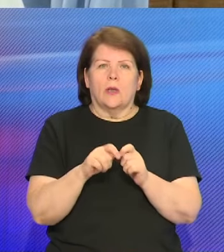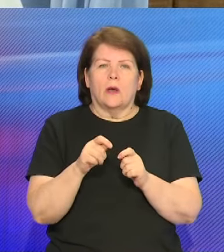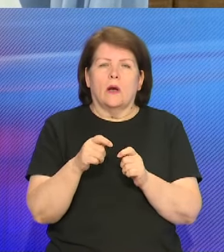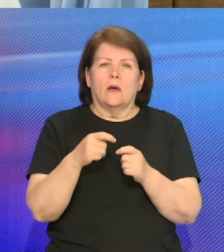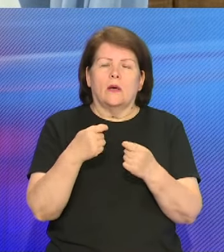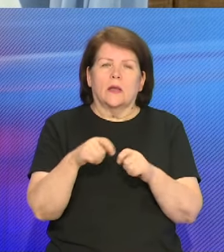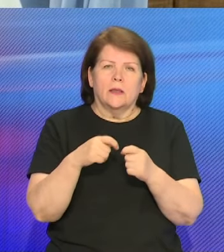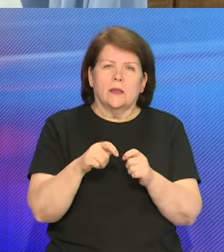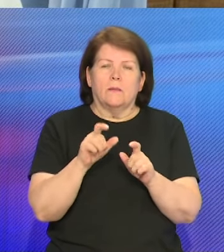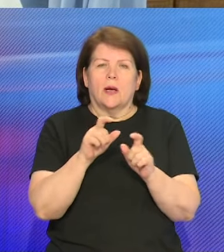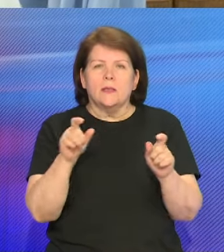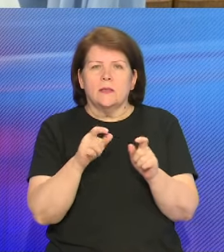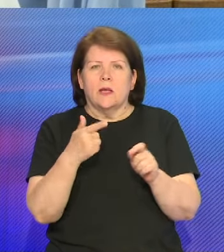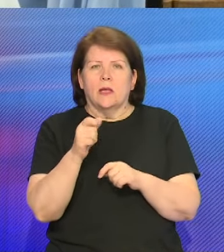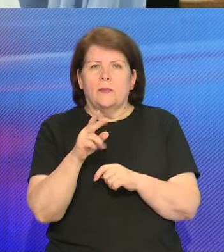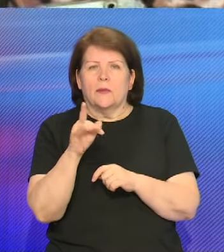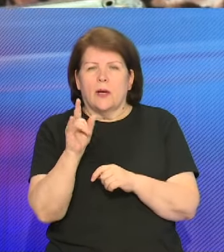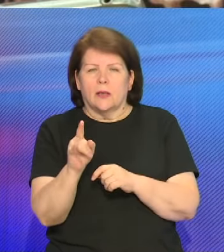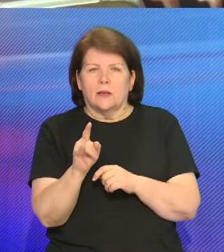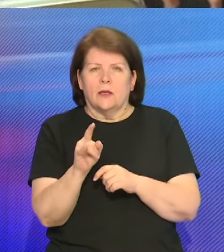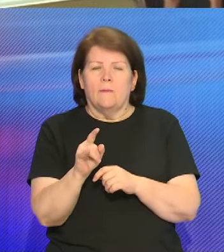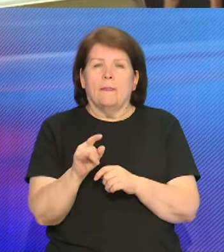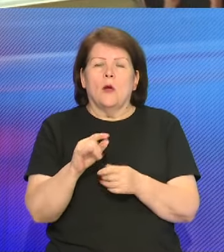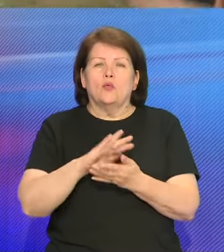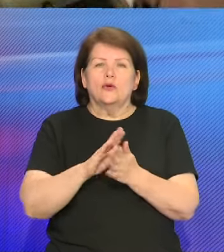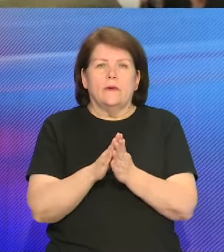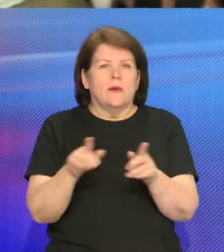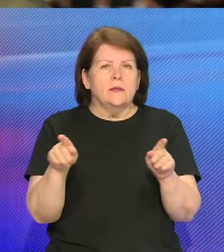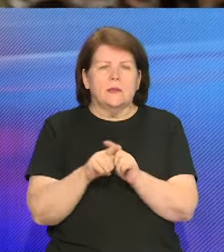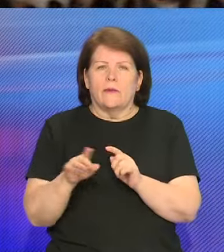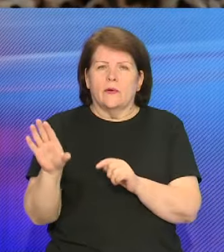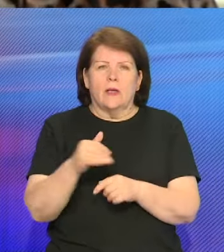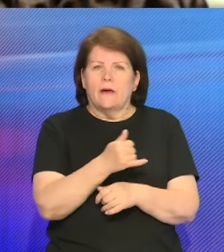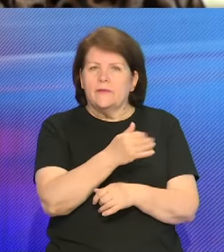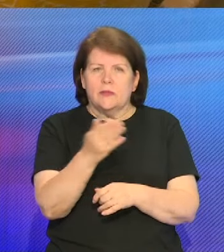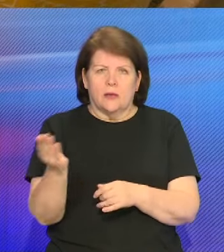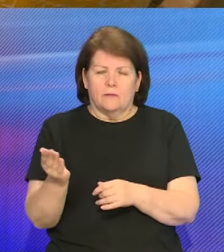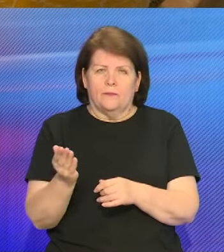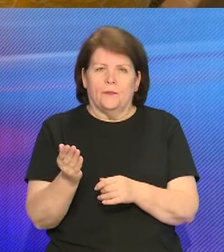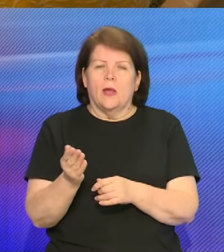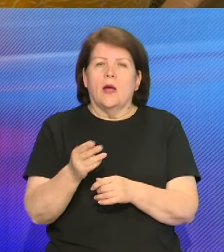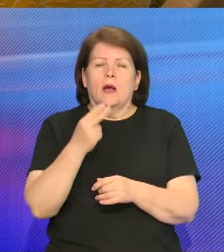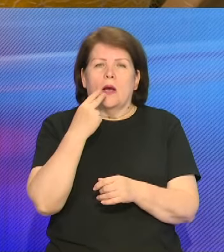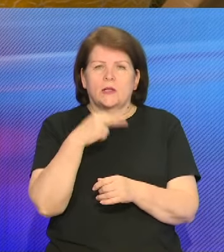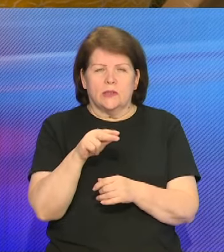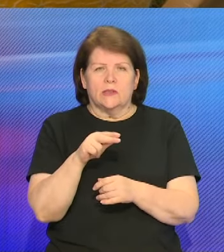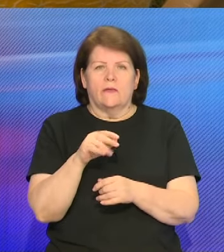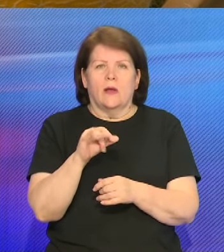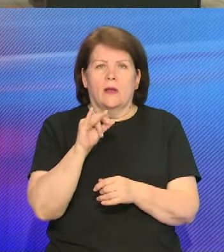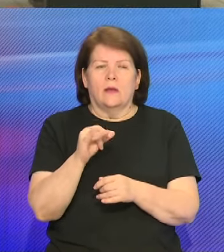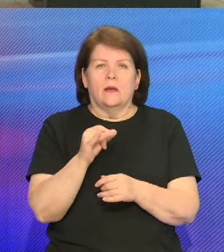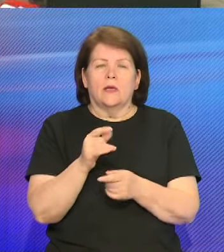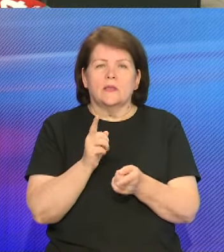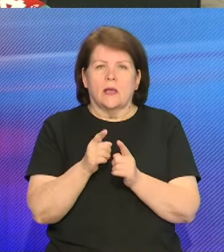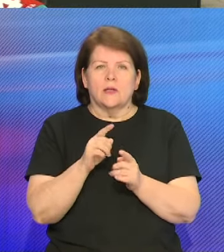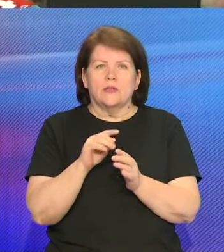і гіпермаркеты. Умовы і патрабаванні для ўсіх аднолькавыя, сертыфікат якасці тавару і належныя умовы захоўвання.